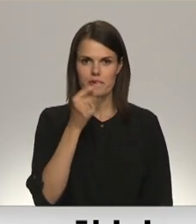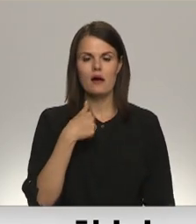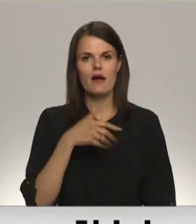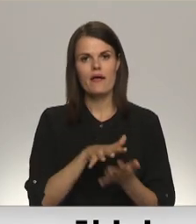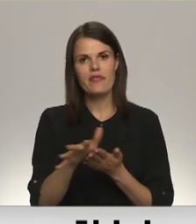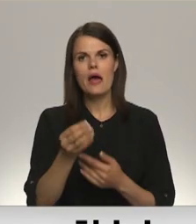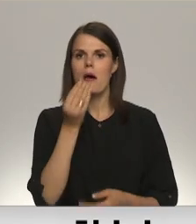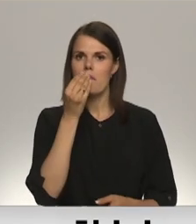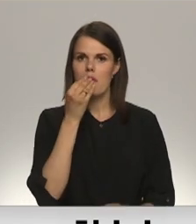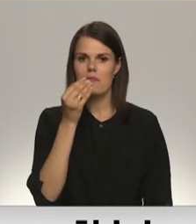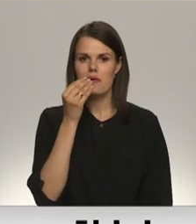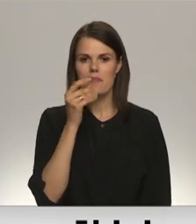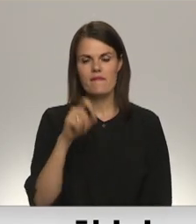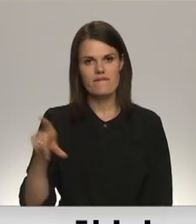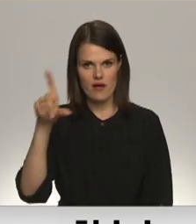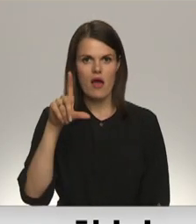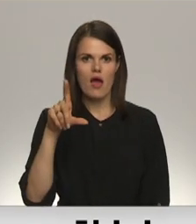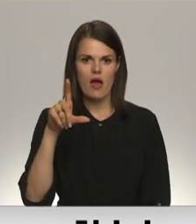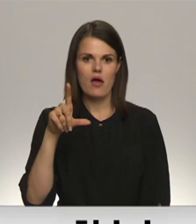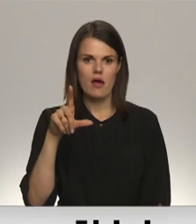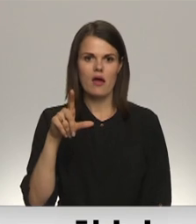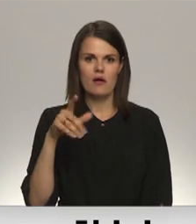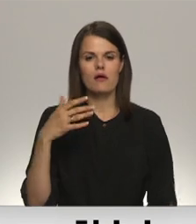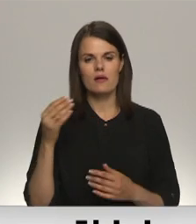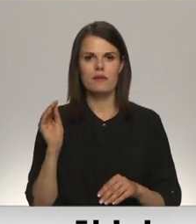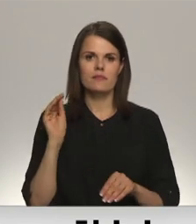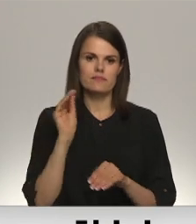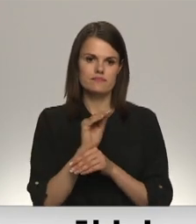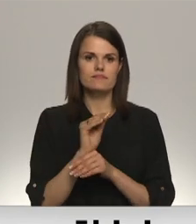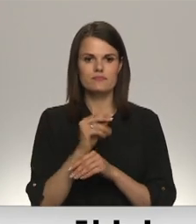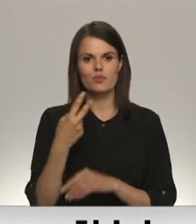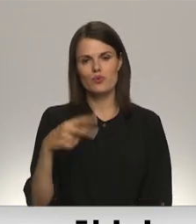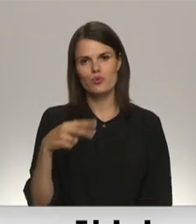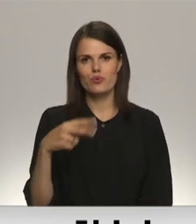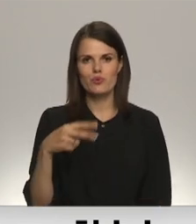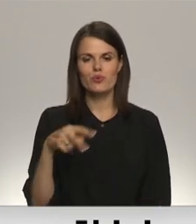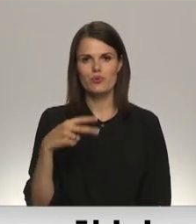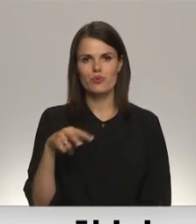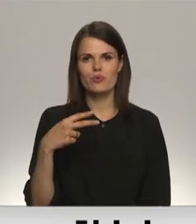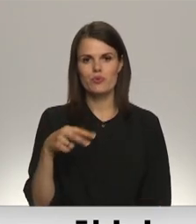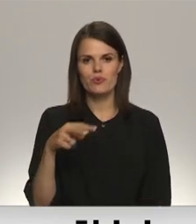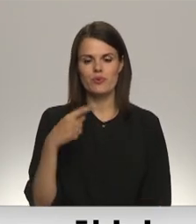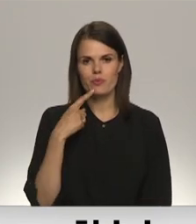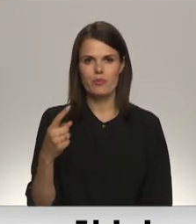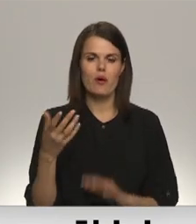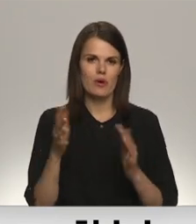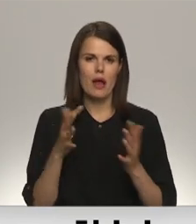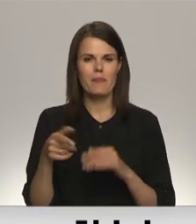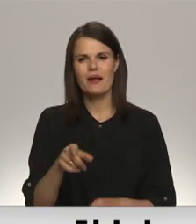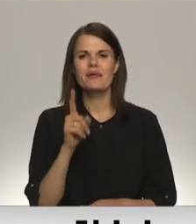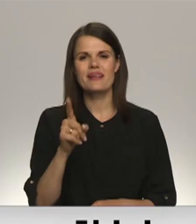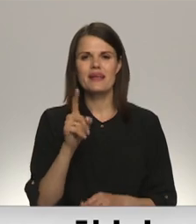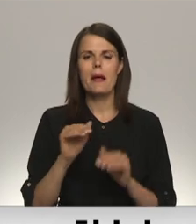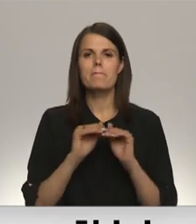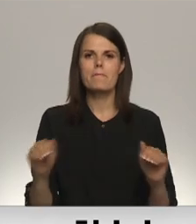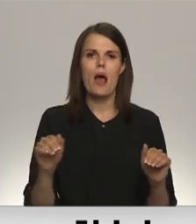tērēju pārtikā vairāk. Nu, jau būs pa kādiem 20 vismaz. Un tas ir